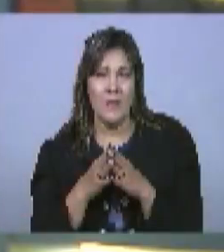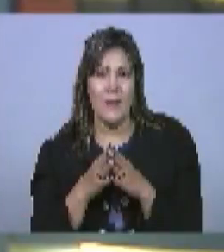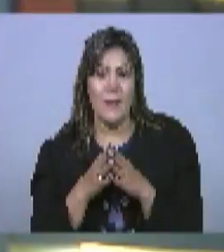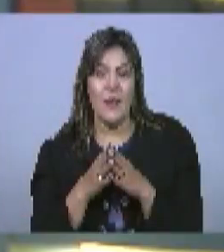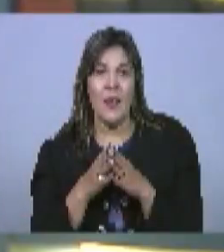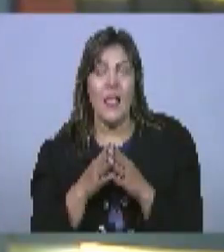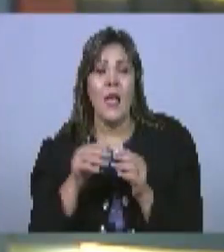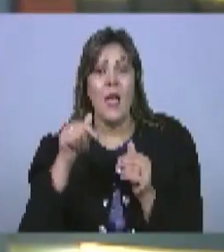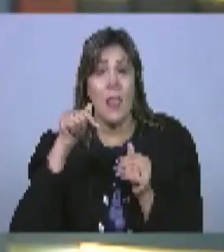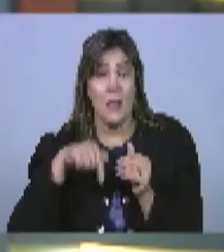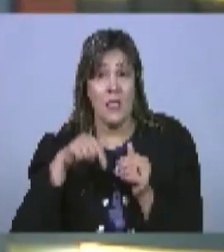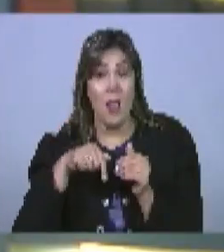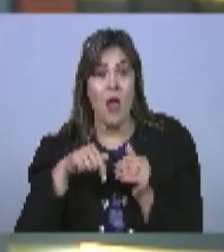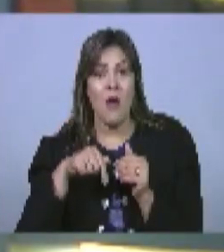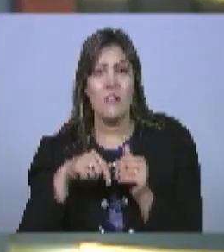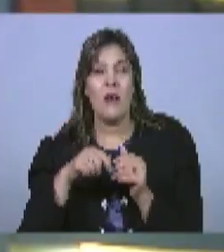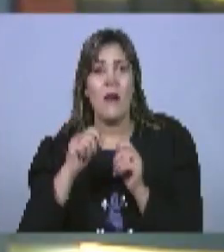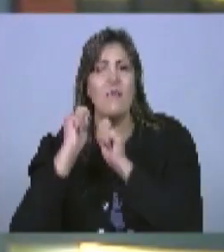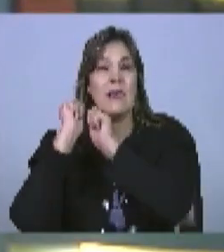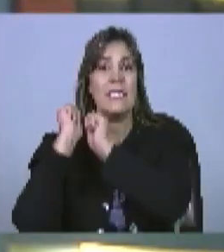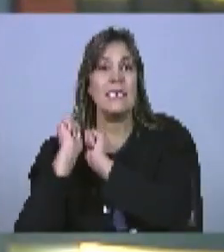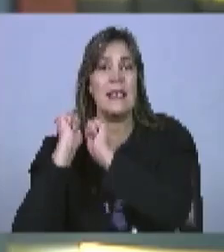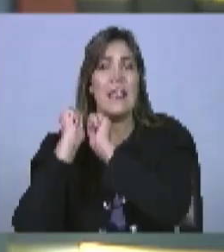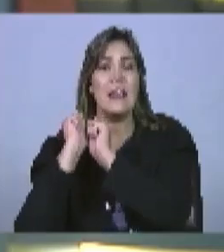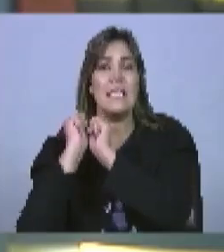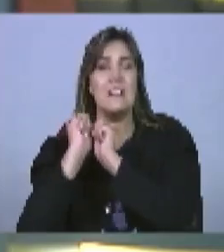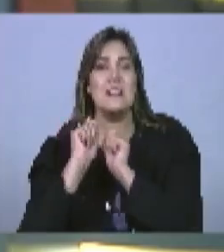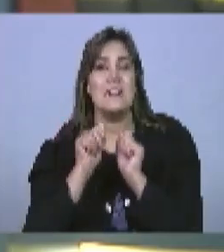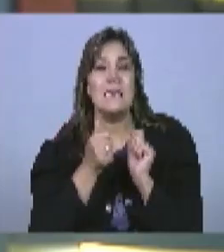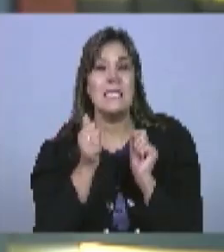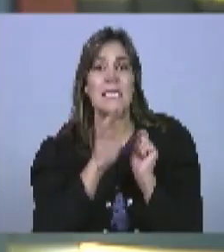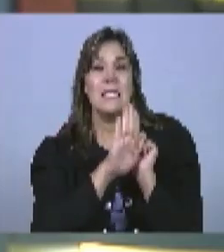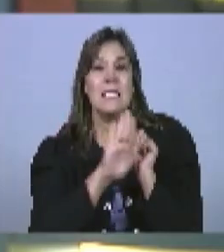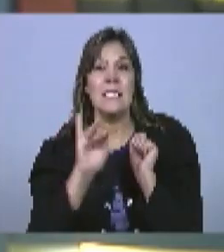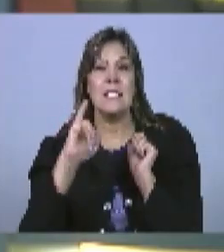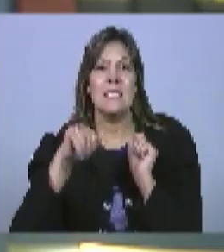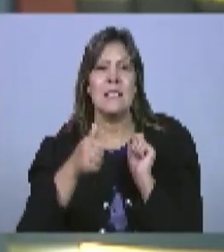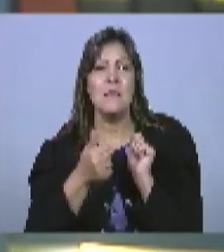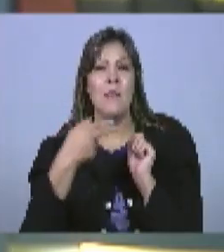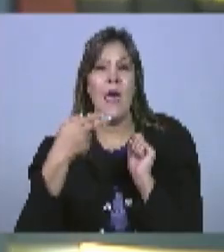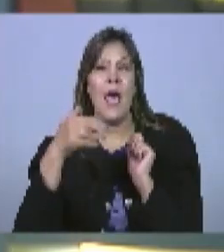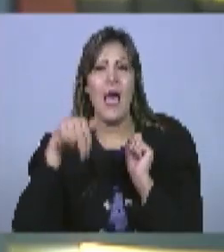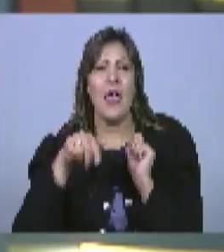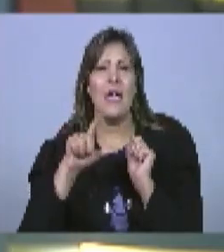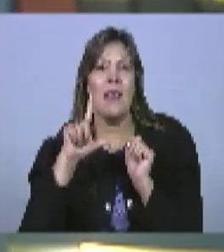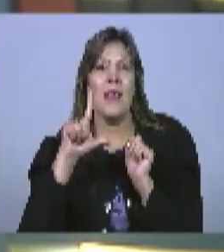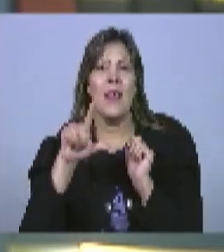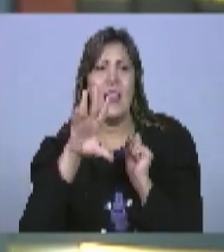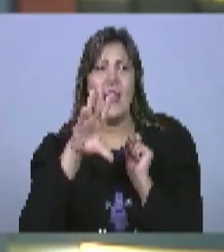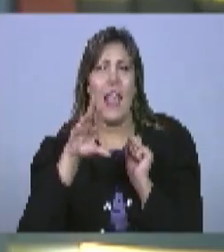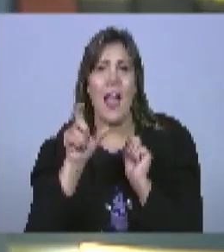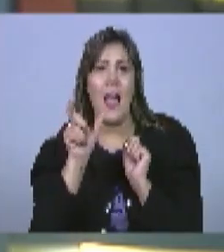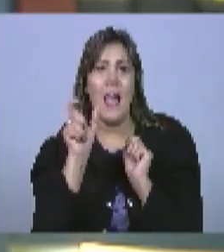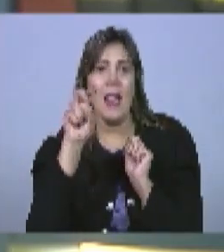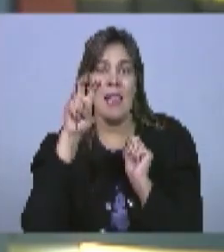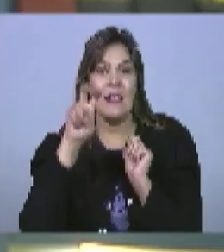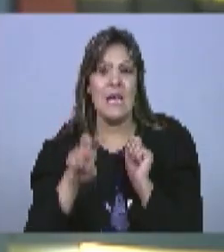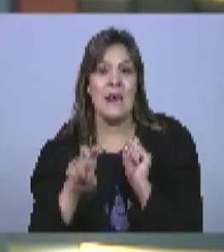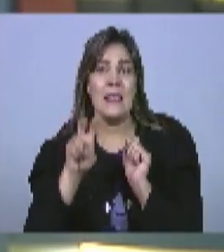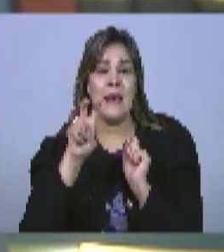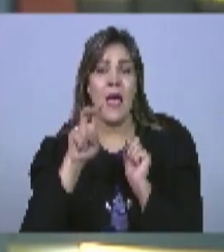شيعت اليوم جنازه اسماعيل هنيه القيادي في حركه